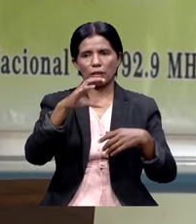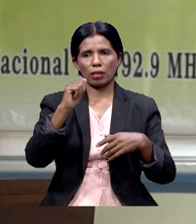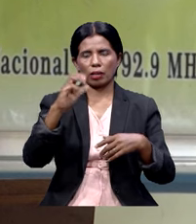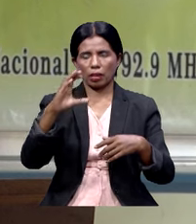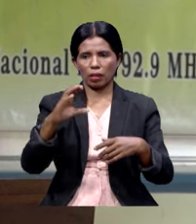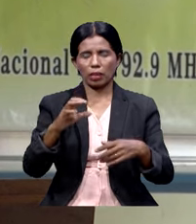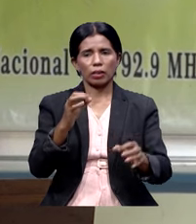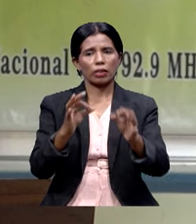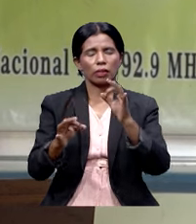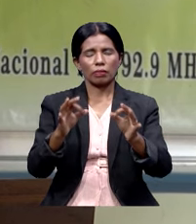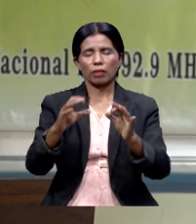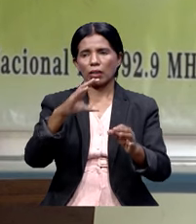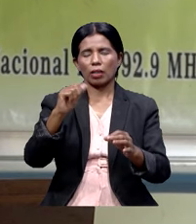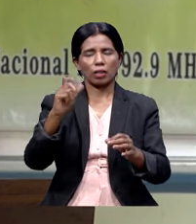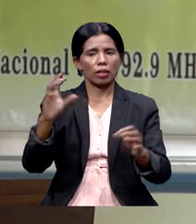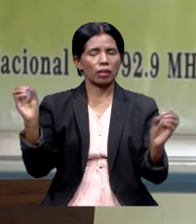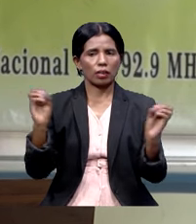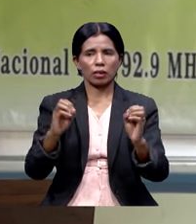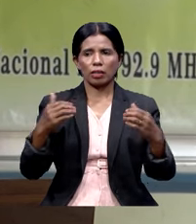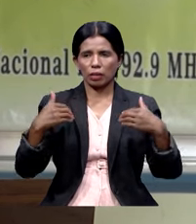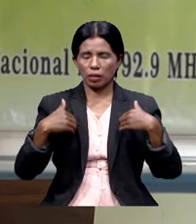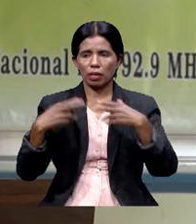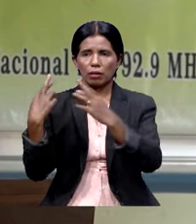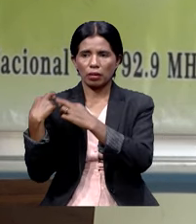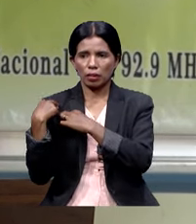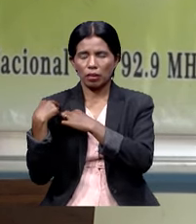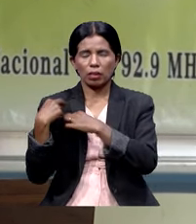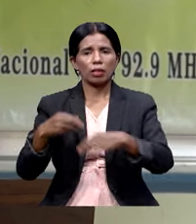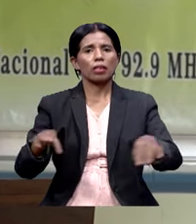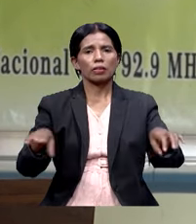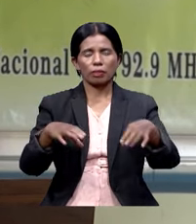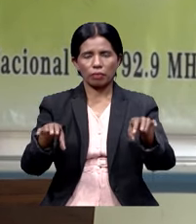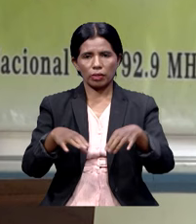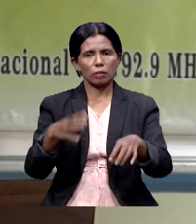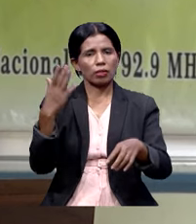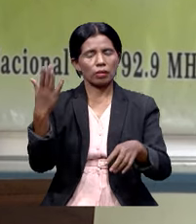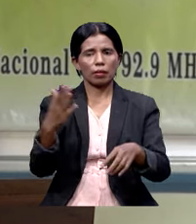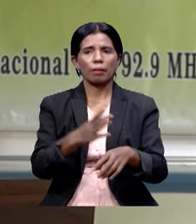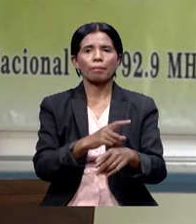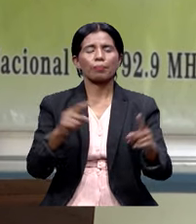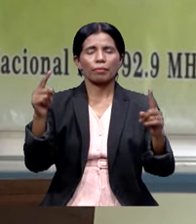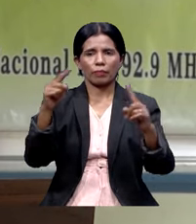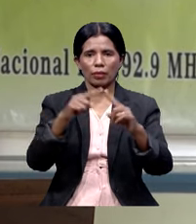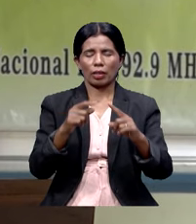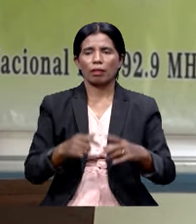quando kak laiha komisaris ninia respon ninia kenari dabe atau